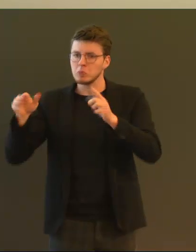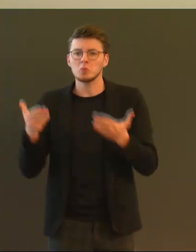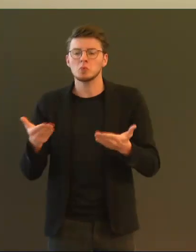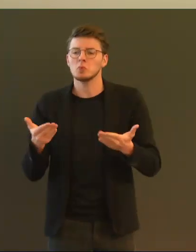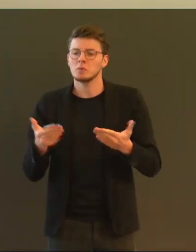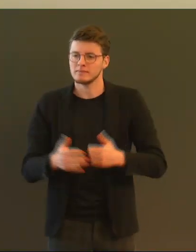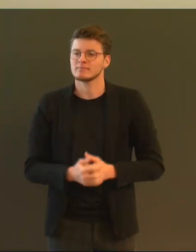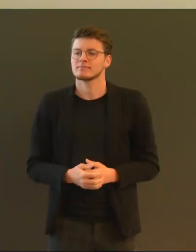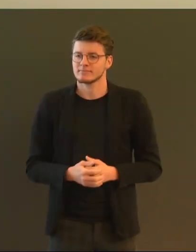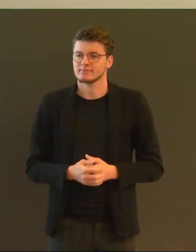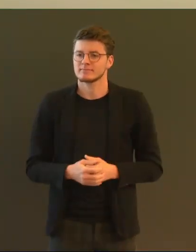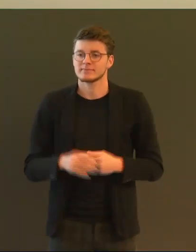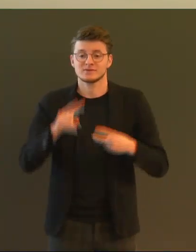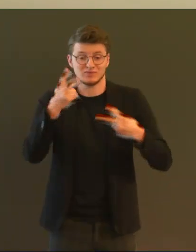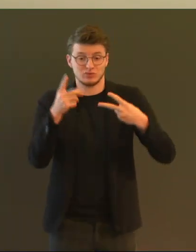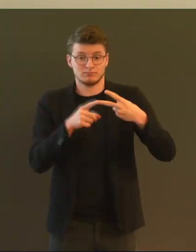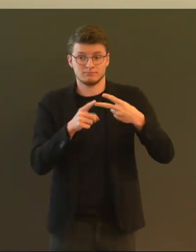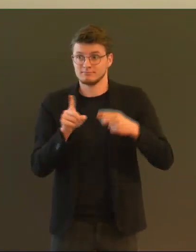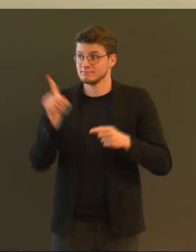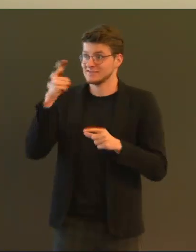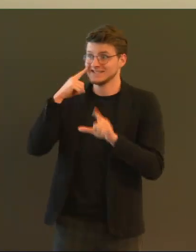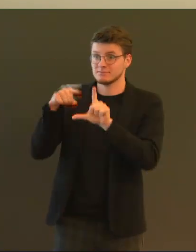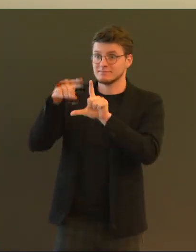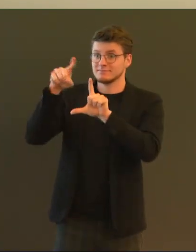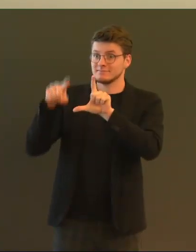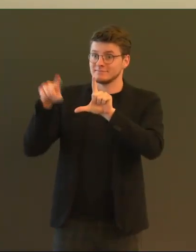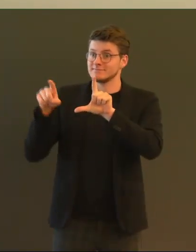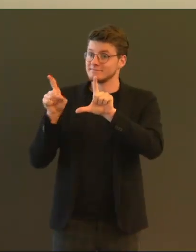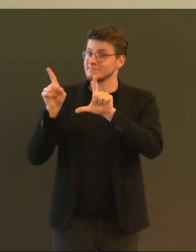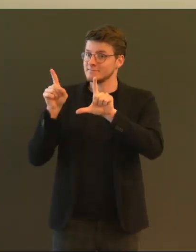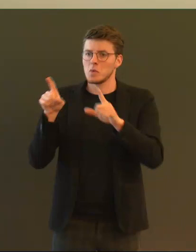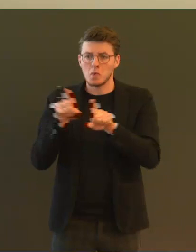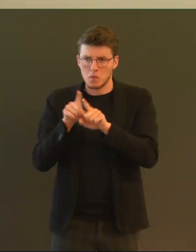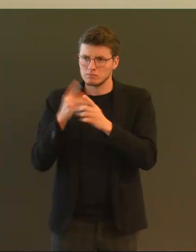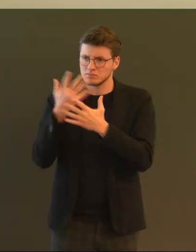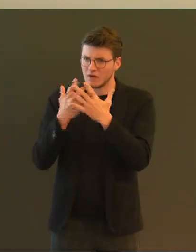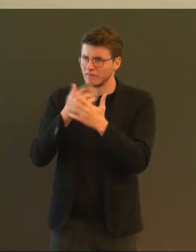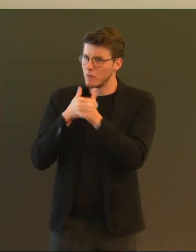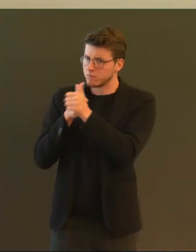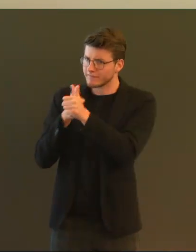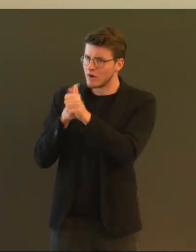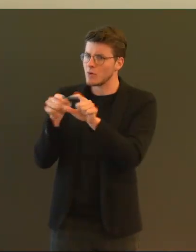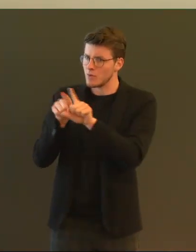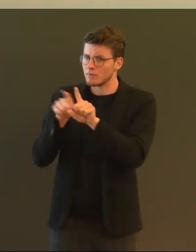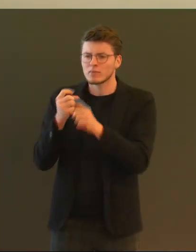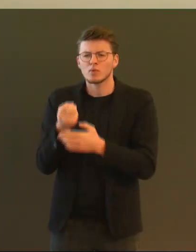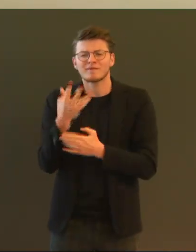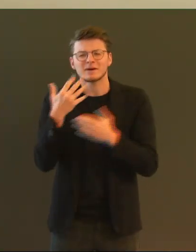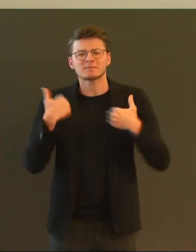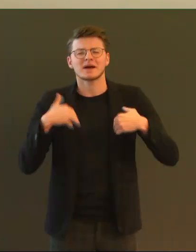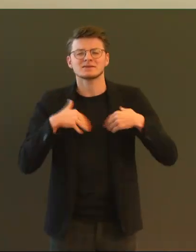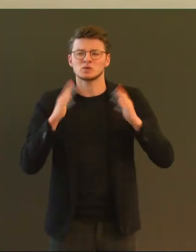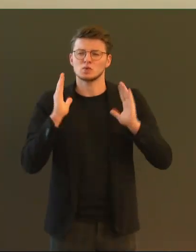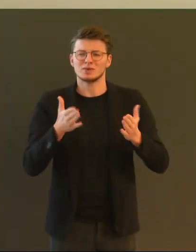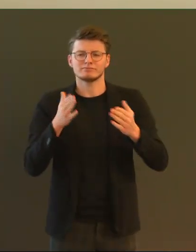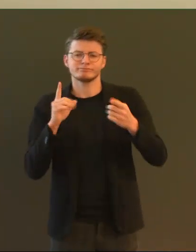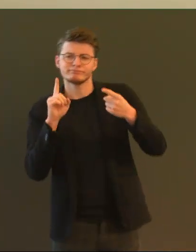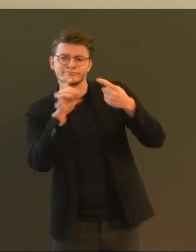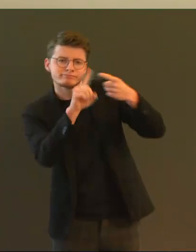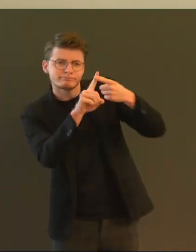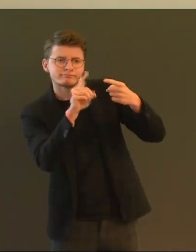aantal consultaties bij de huisarts voor griepachtige klachten. Zoals u weet, momenteel circuleert er